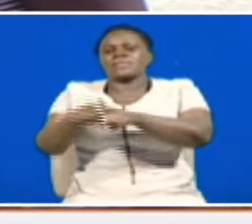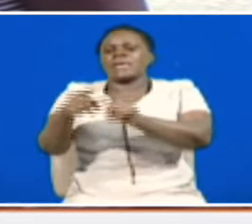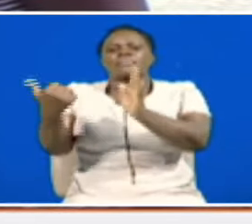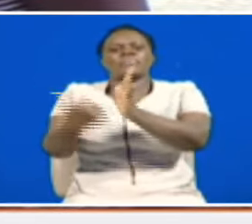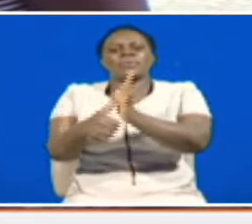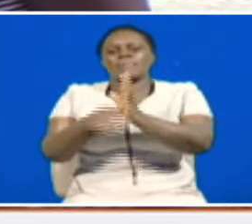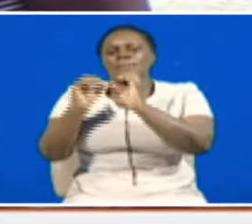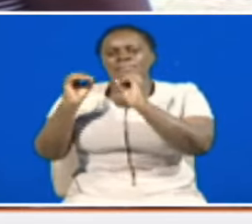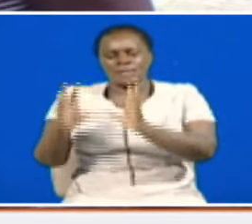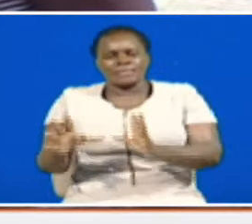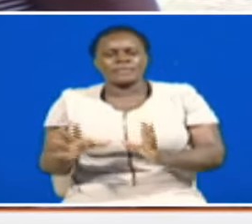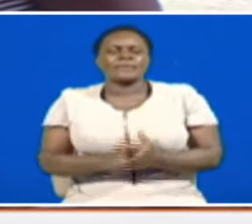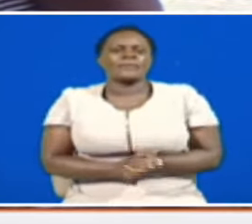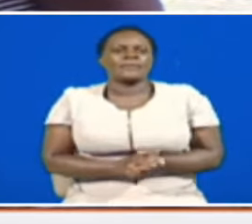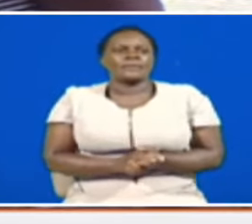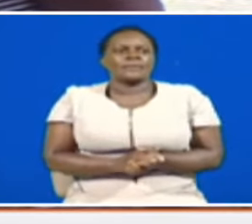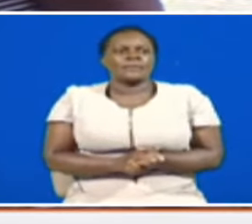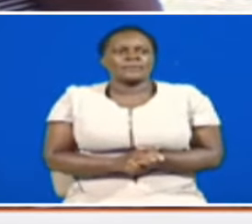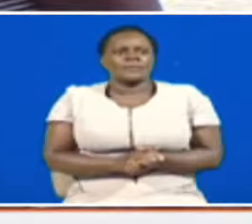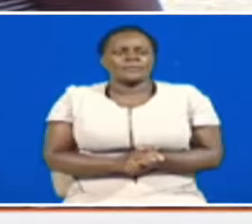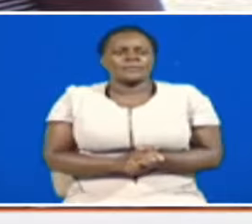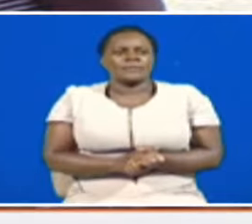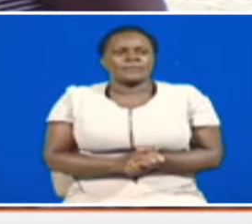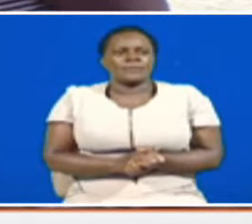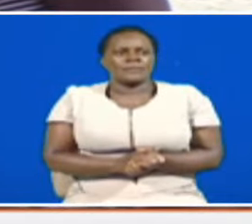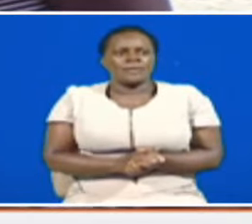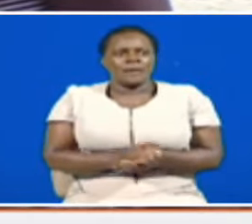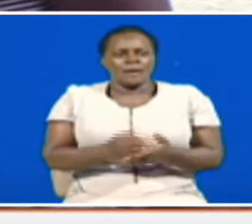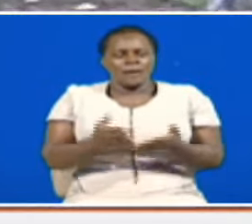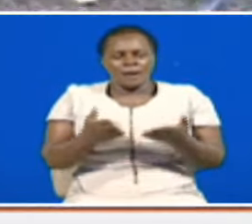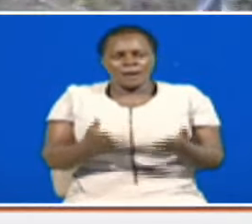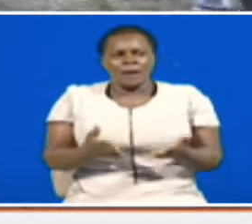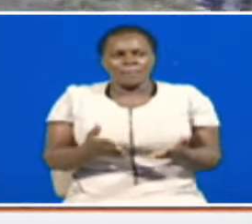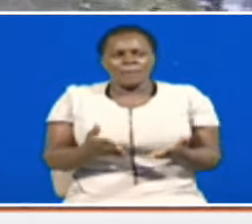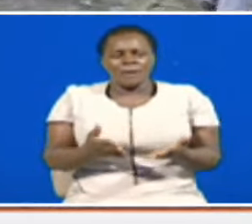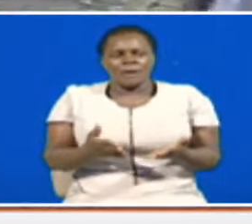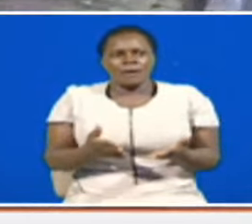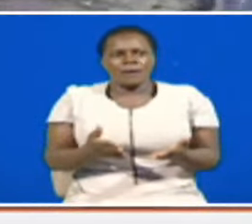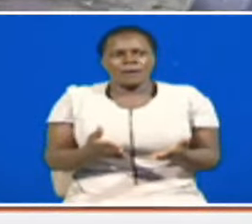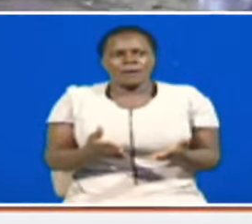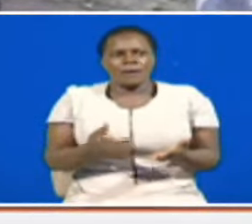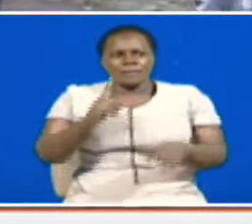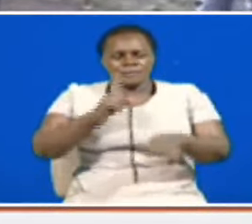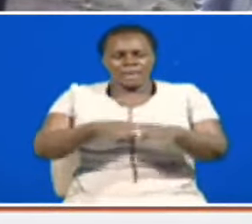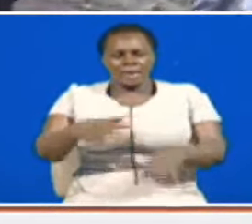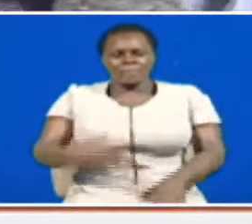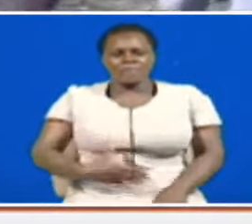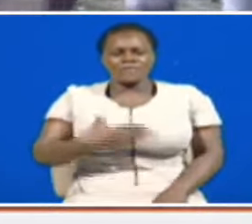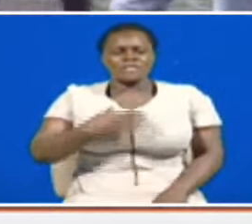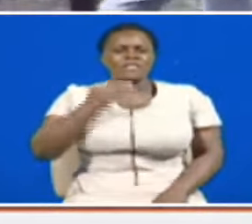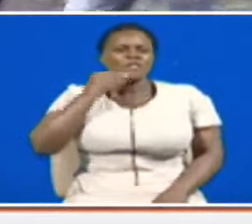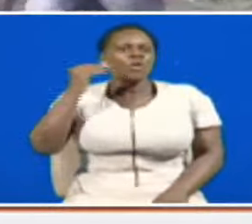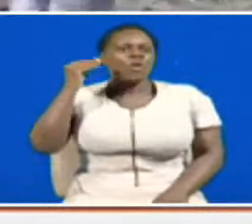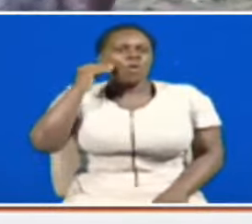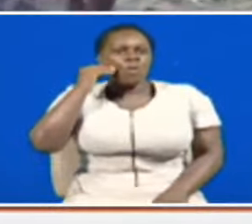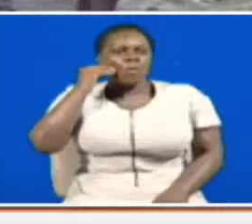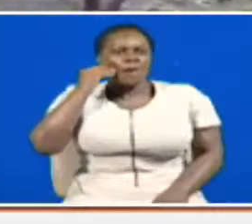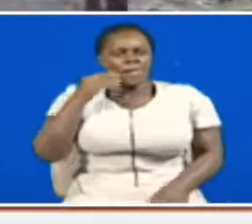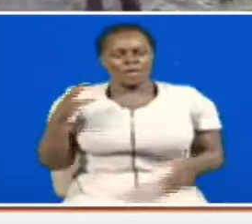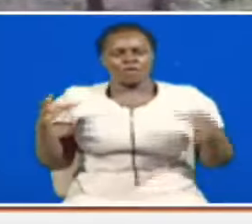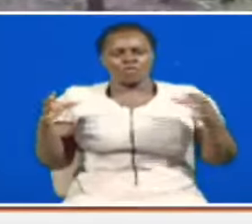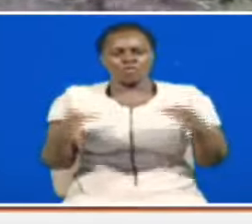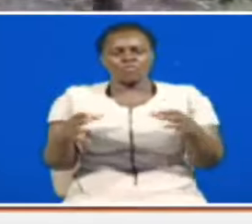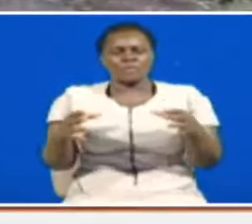takuwa majonzi yataisha, manake toka bado tuko hali ya majonzi vile. When you visited him at his Muyaya village in